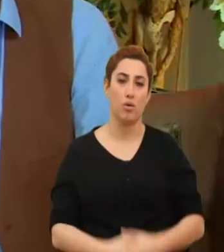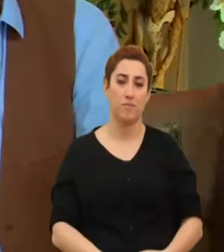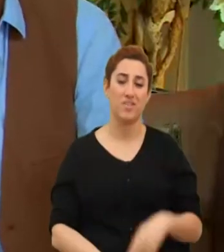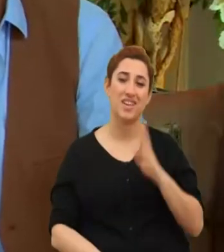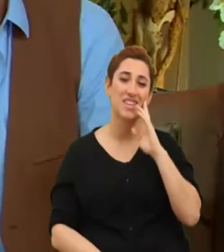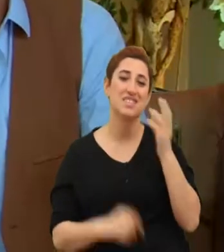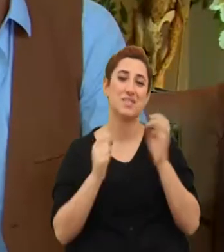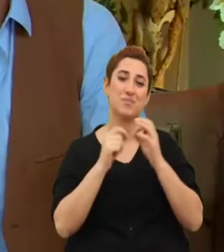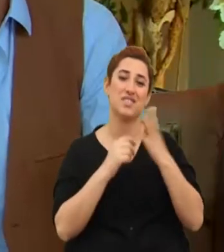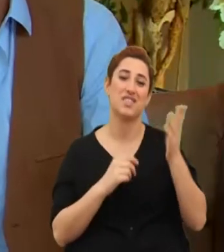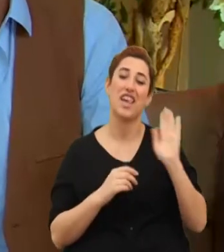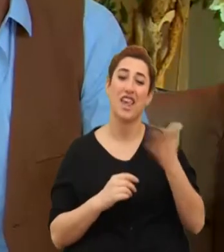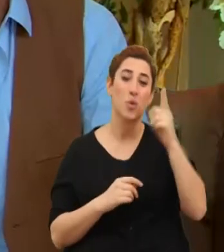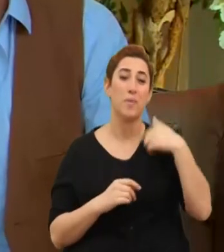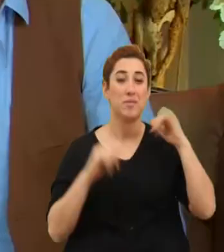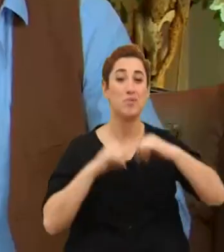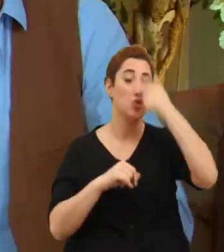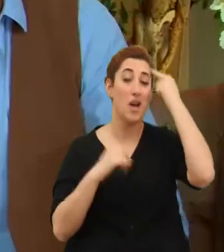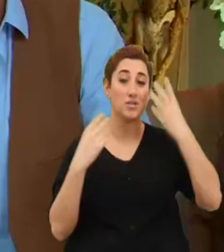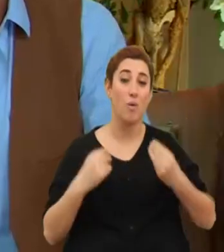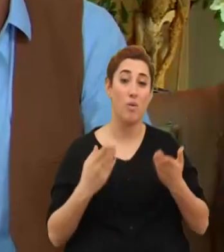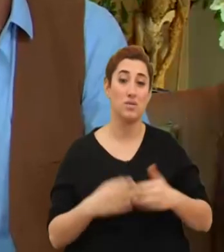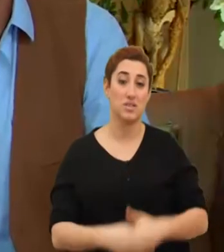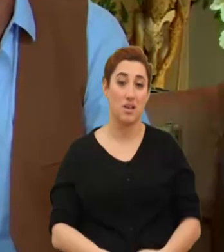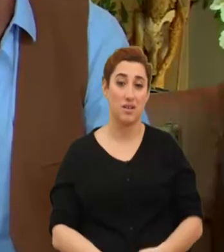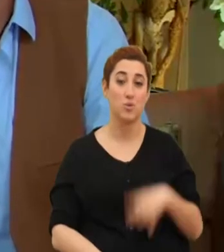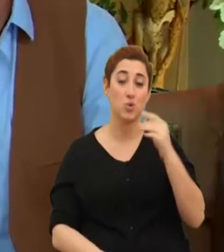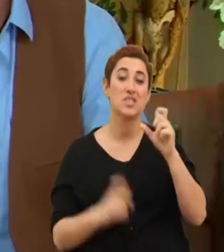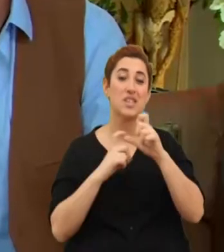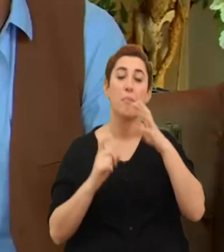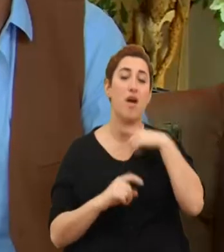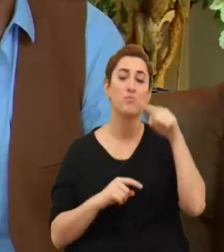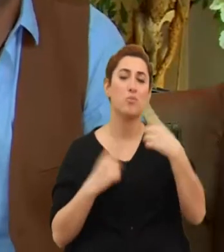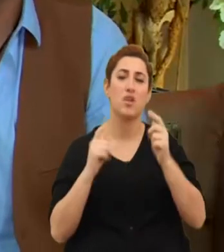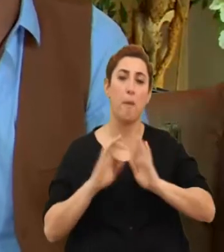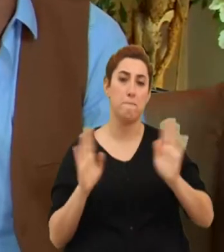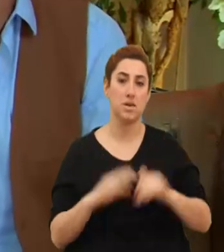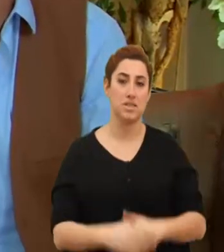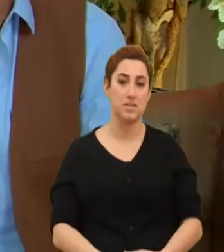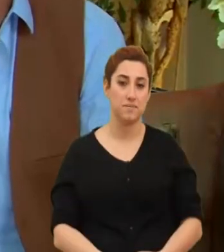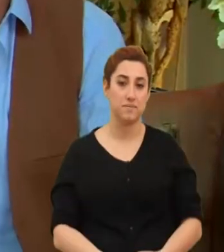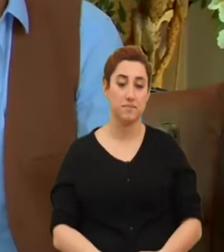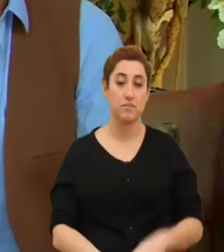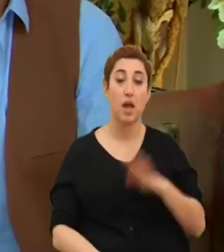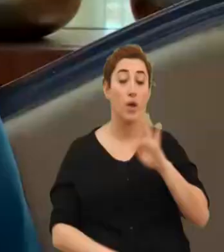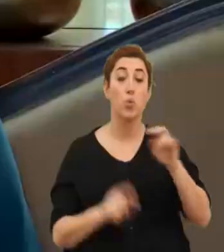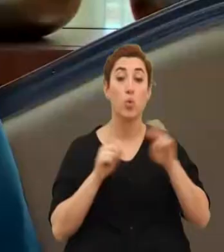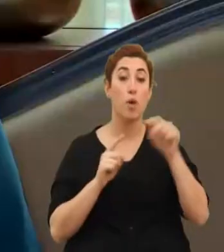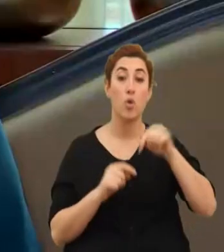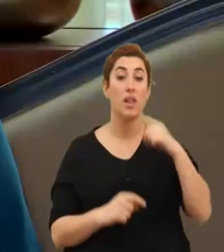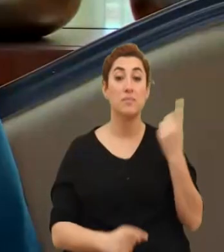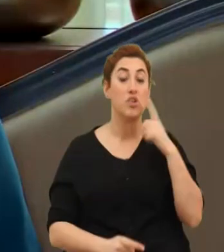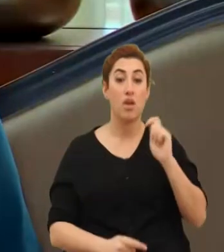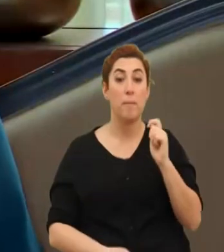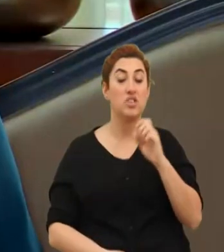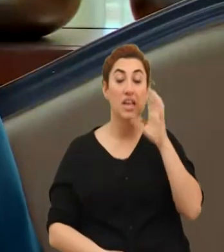Ay zavallı biricik ya. Keşke o da benim kadar şanslı olsaydı. Ben çünkü Sarpişkom asla böyle bir şey yapmaz. Ay Nurhancığımın böyle bir